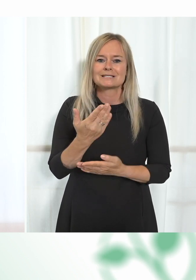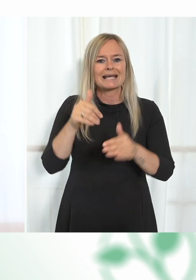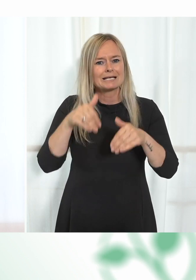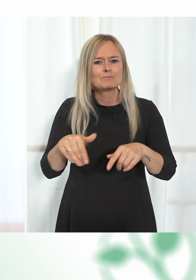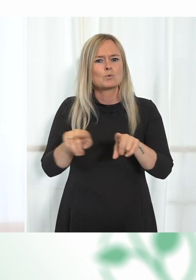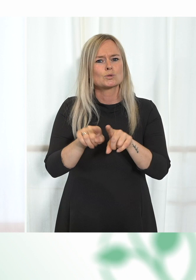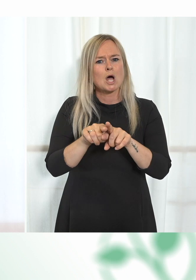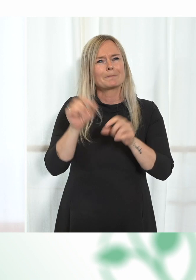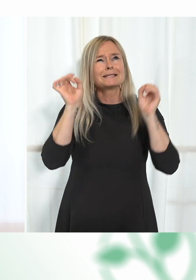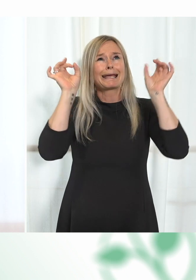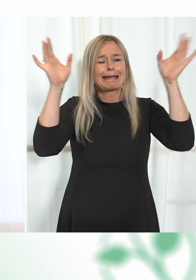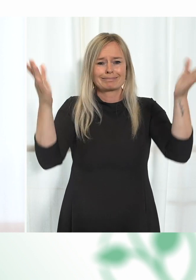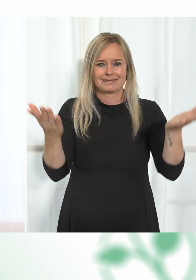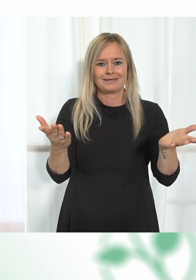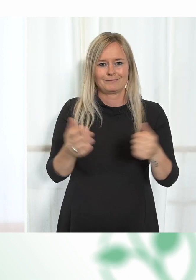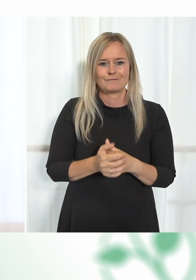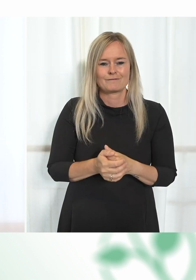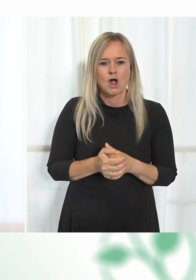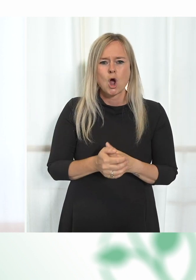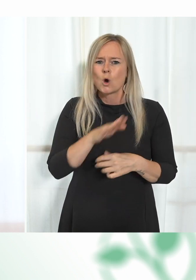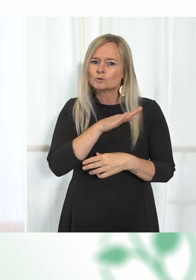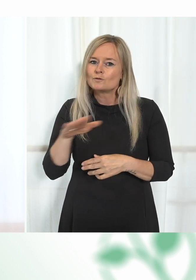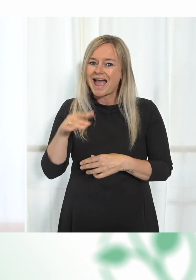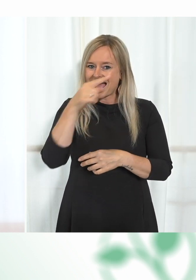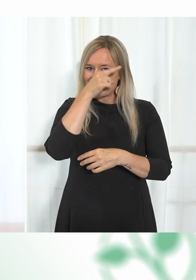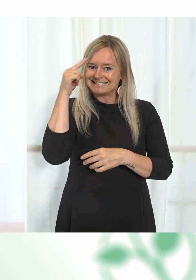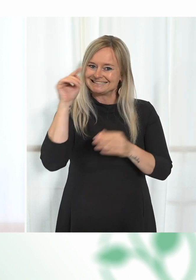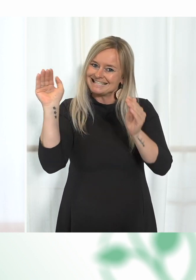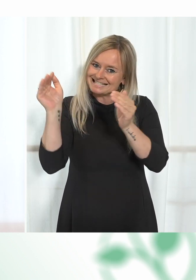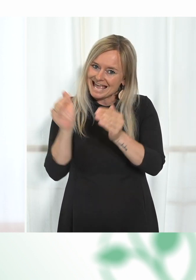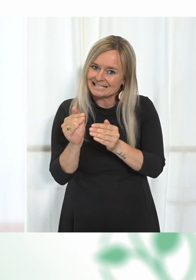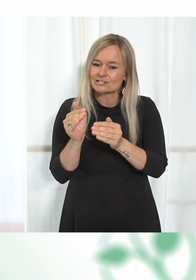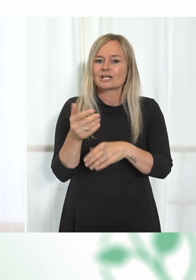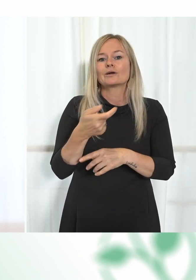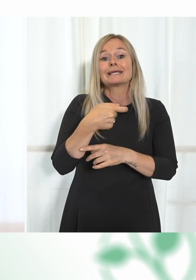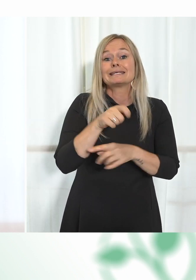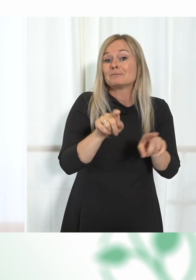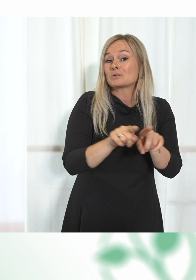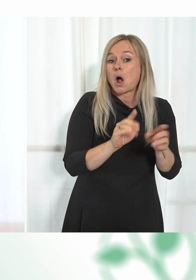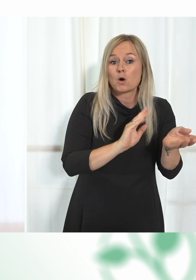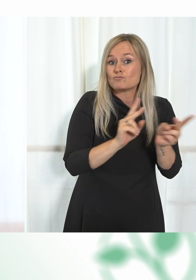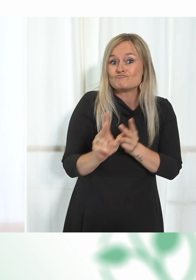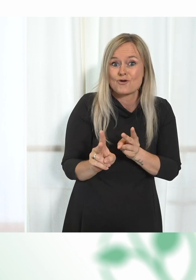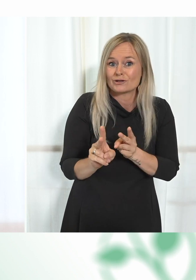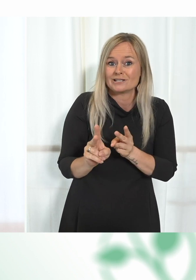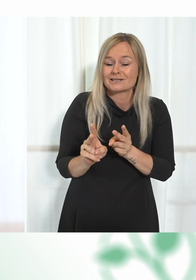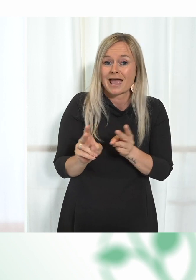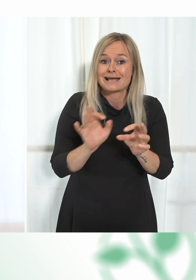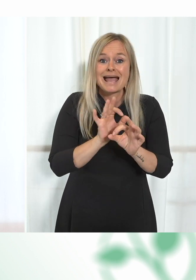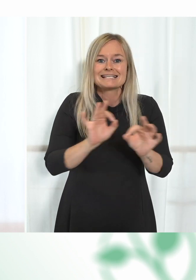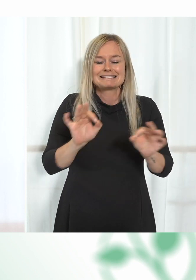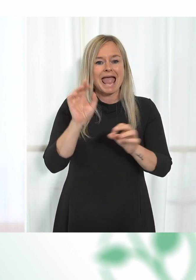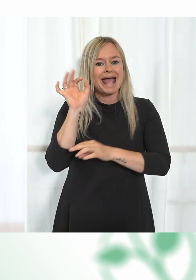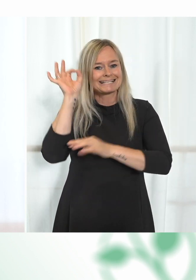bisschen kreativ sein, und für alle Sinneseinschränkungen, die es gibt, gibt es wunderbare Möglichkeiten, sehr kreative